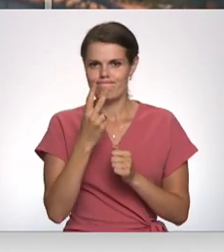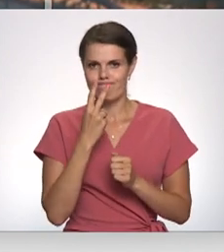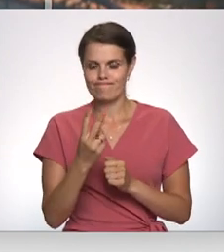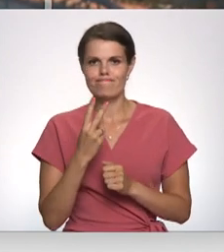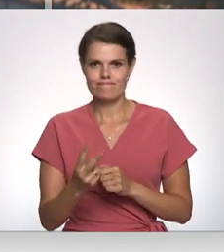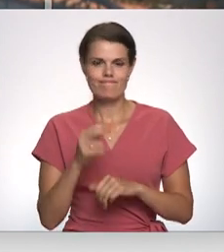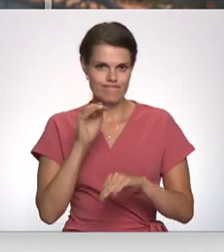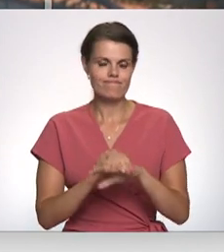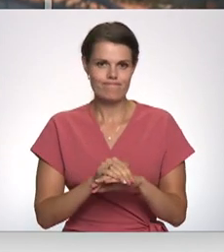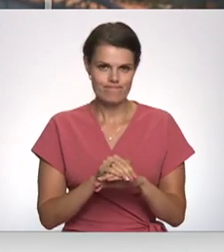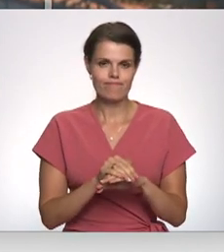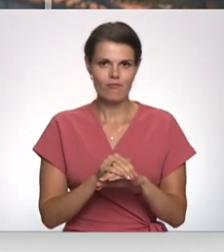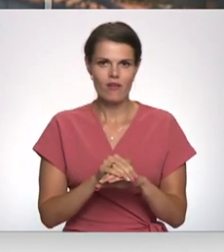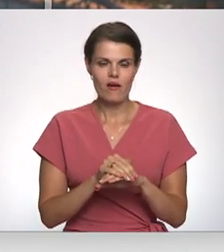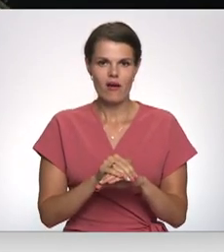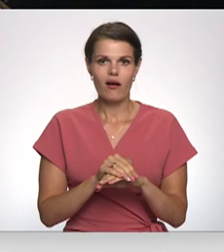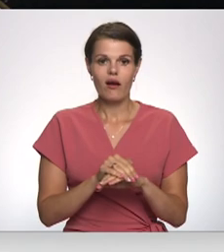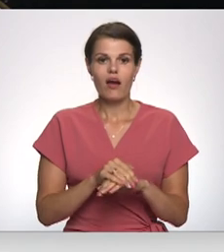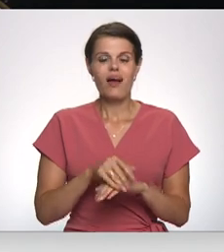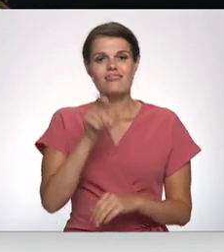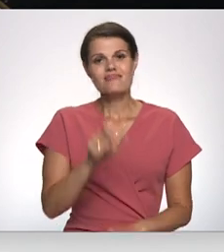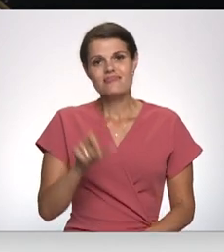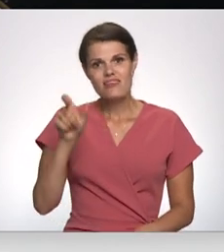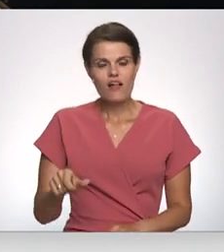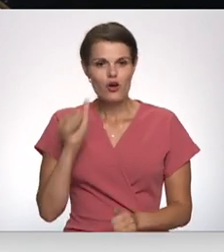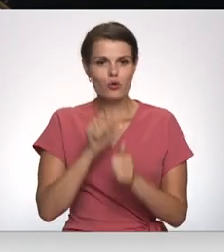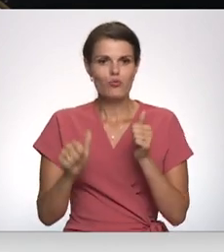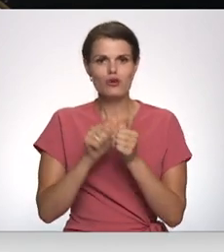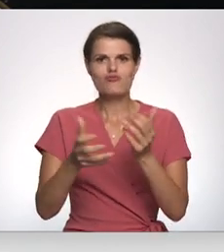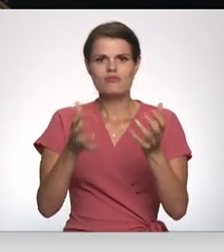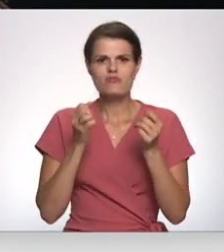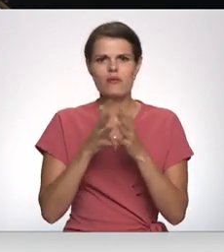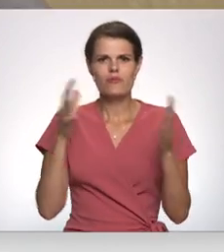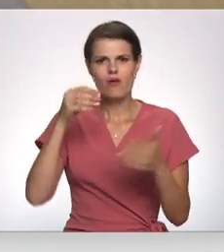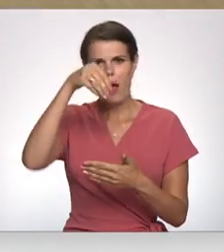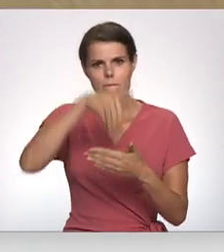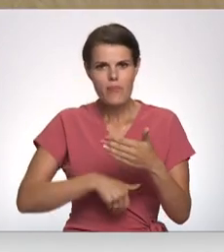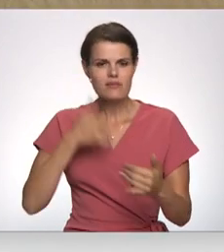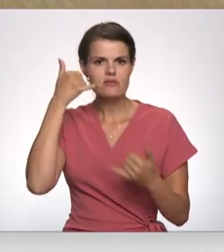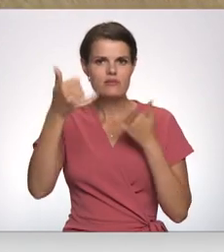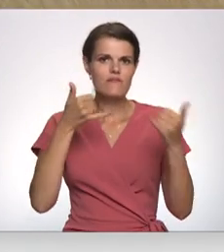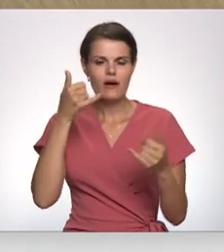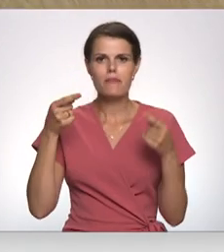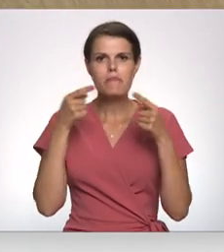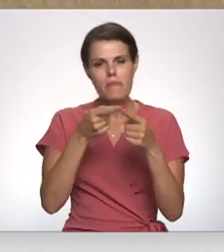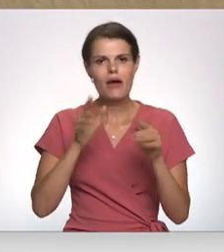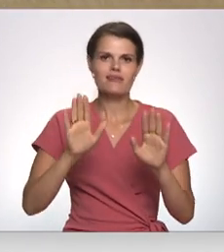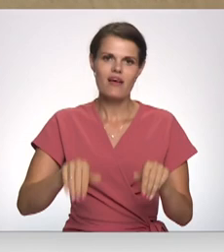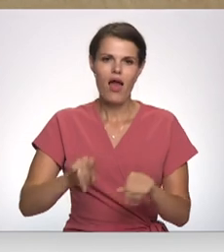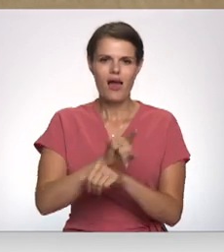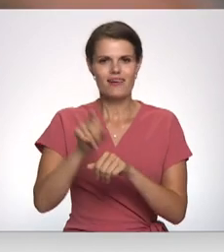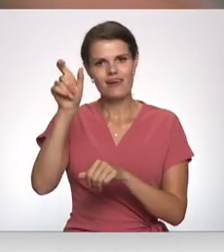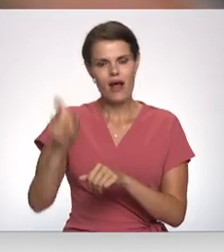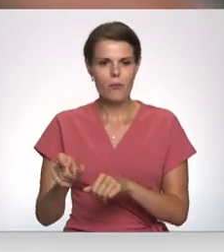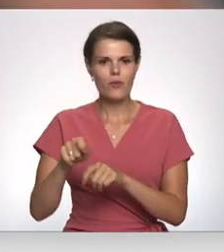drošības incidentu novēršanas institūcijā. Iedzīvotāji arvien saņem ļoti daudz e-pastu un zvanu, kur mērķis ir panākt, lai